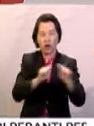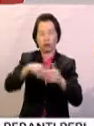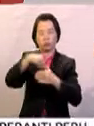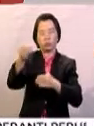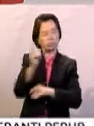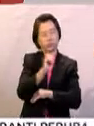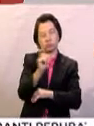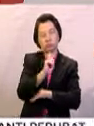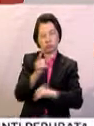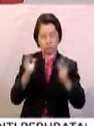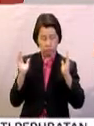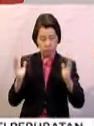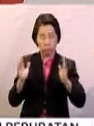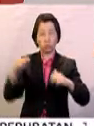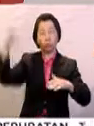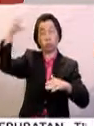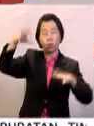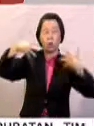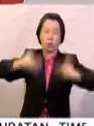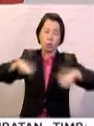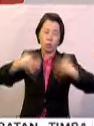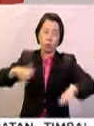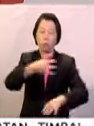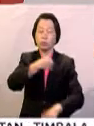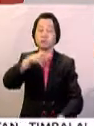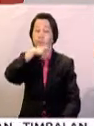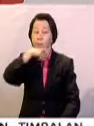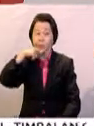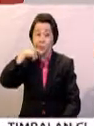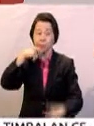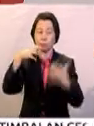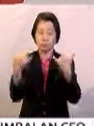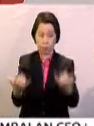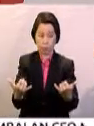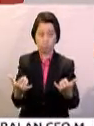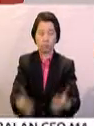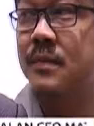luar sepanjang tempoh cuaca panas dan kering ketika